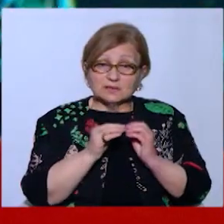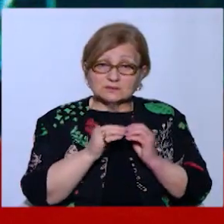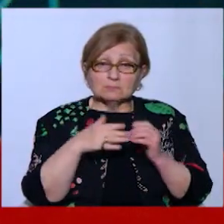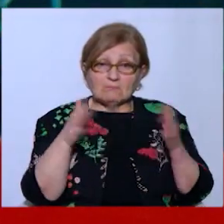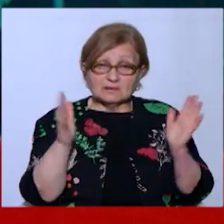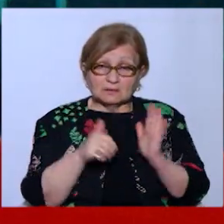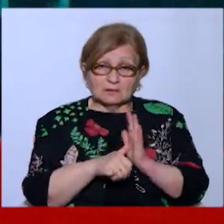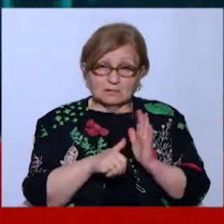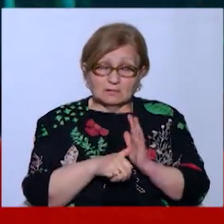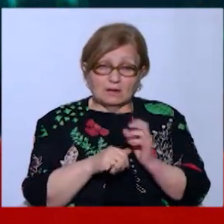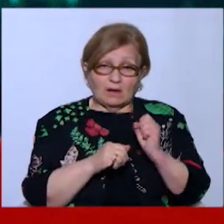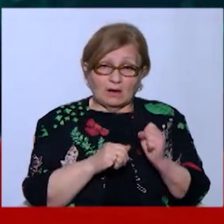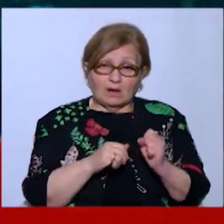6-ზე